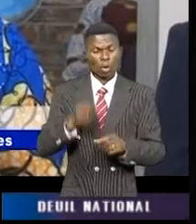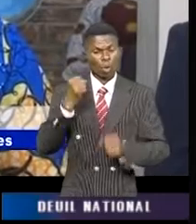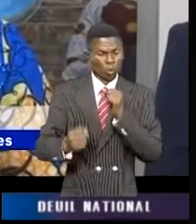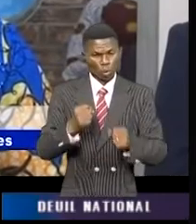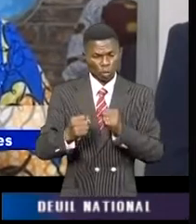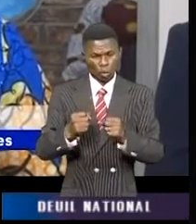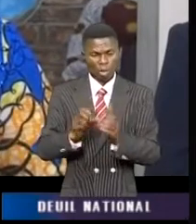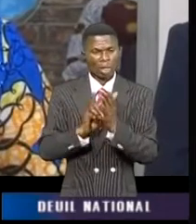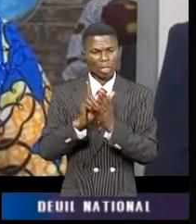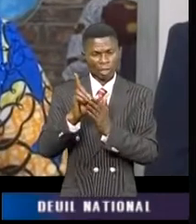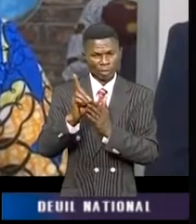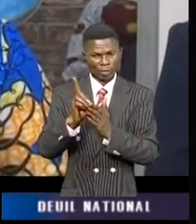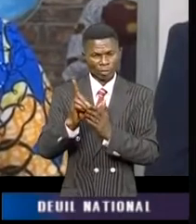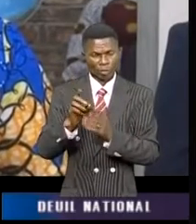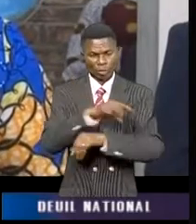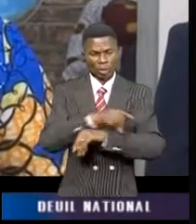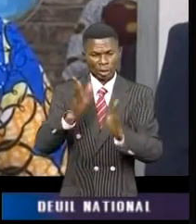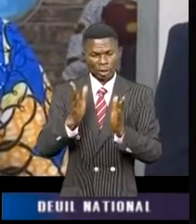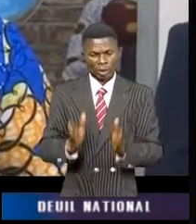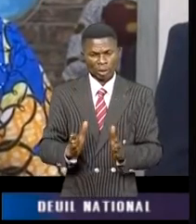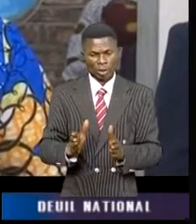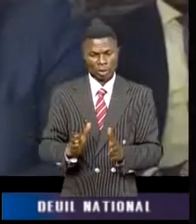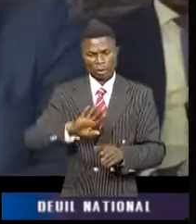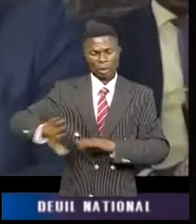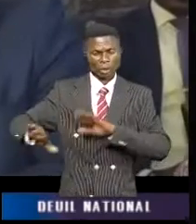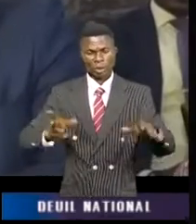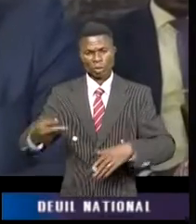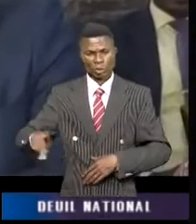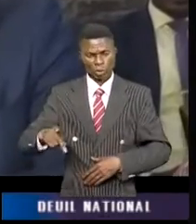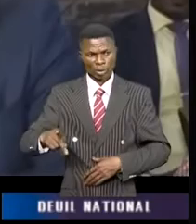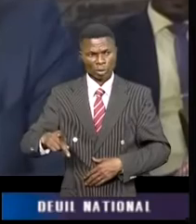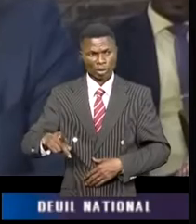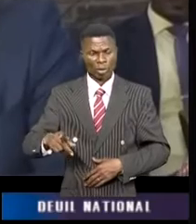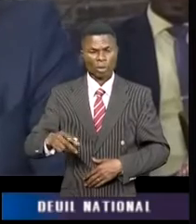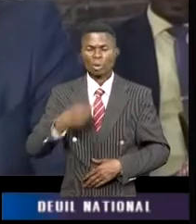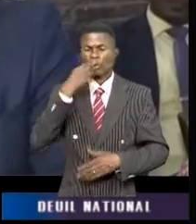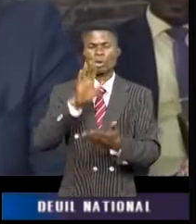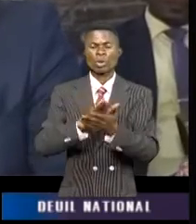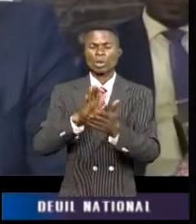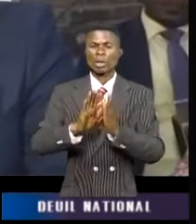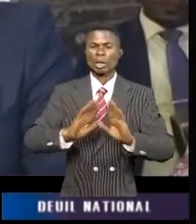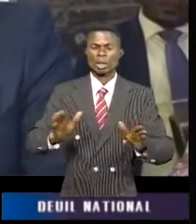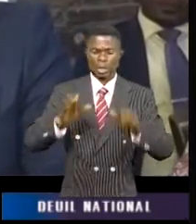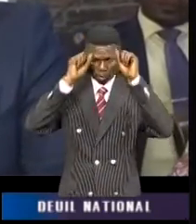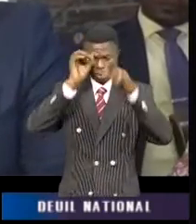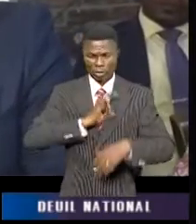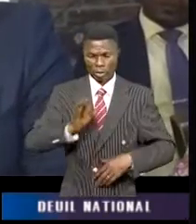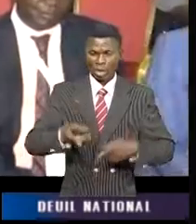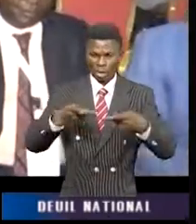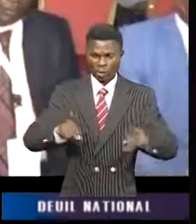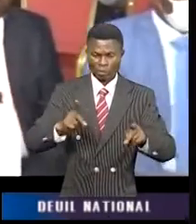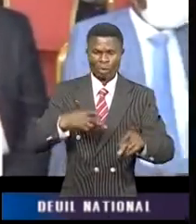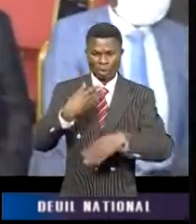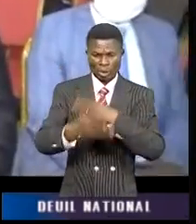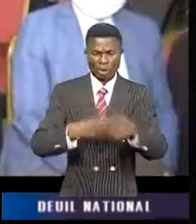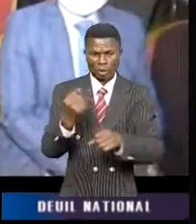que doivent développer les administrations décentralisées. Tout en rendant les hommages mérités au chef de l'État qui a permis la réalisation